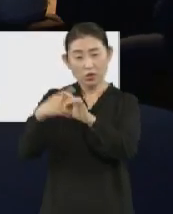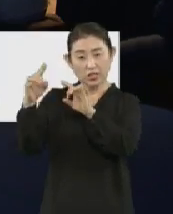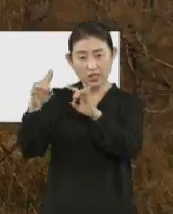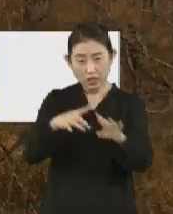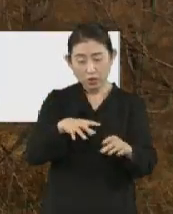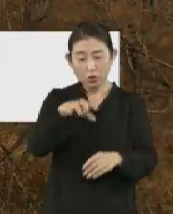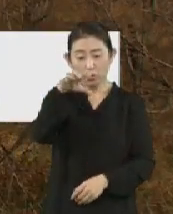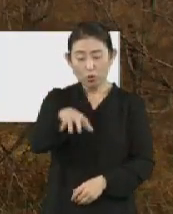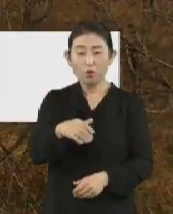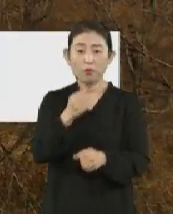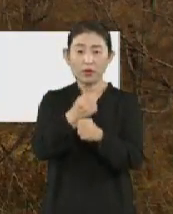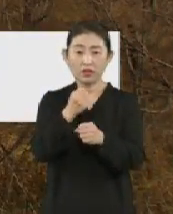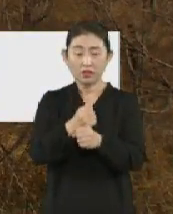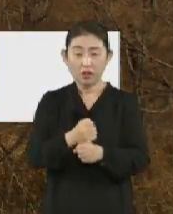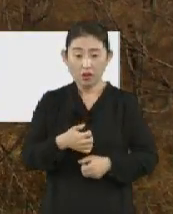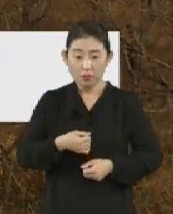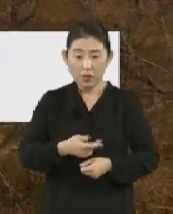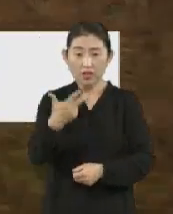겁니다.